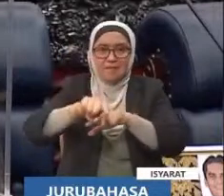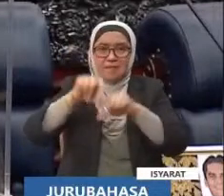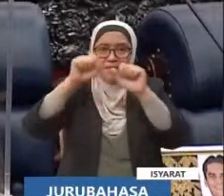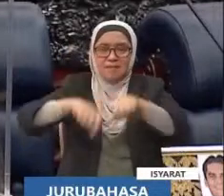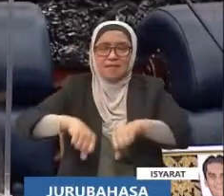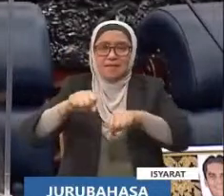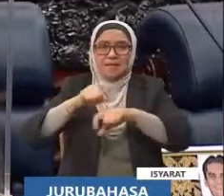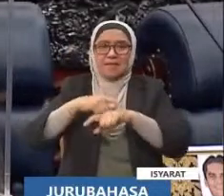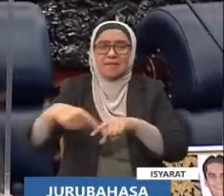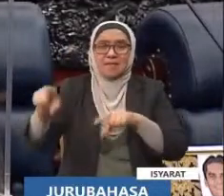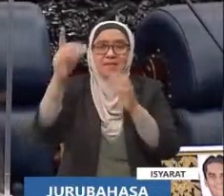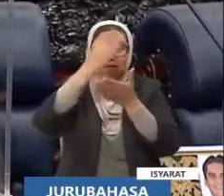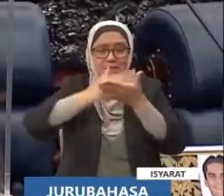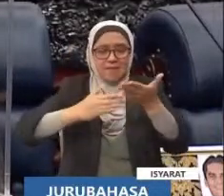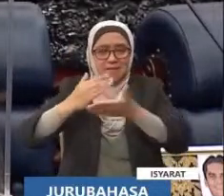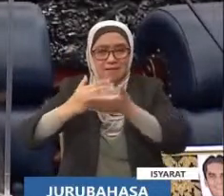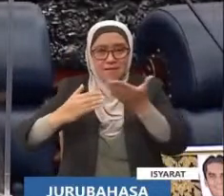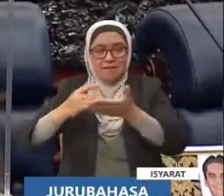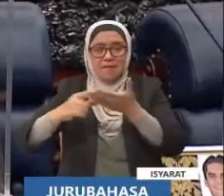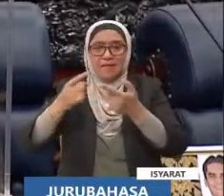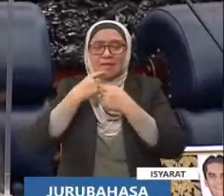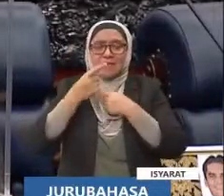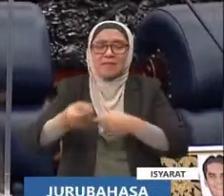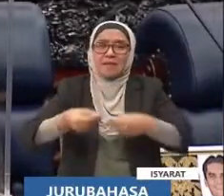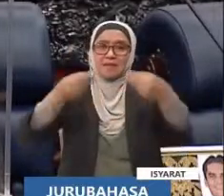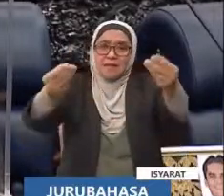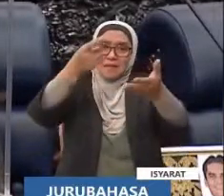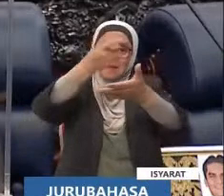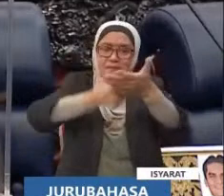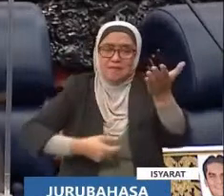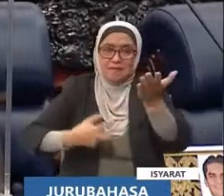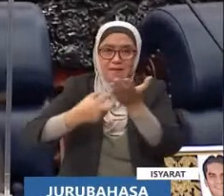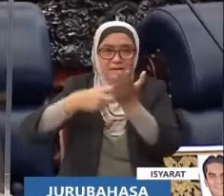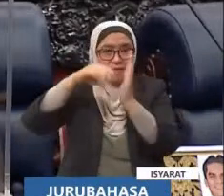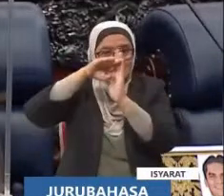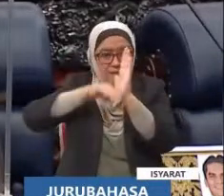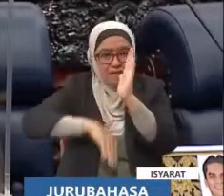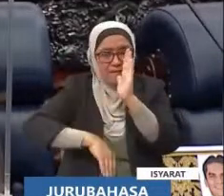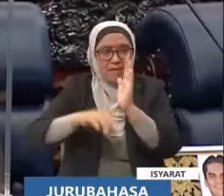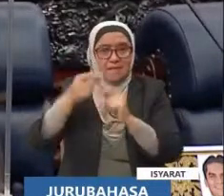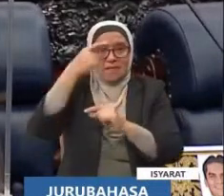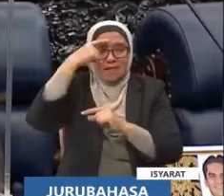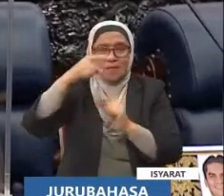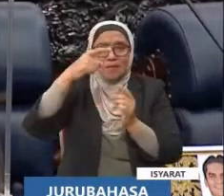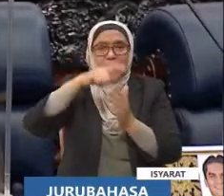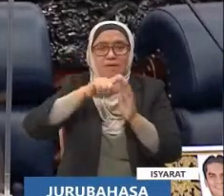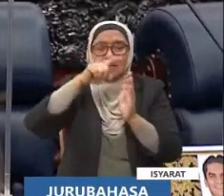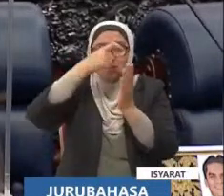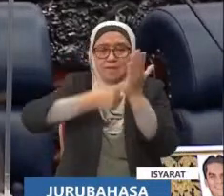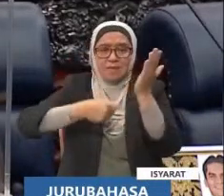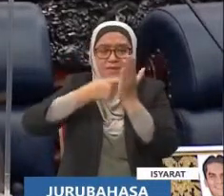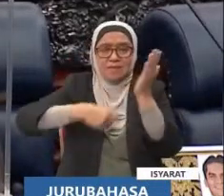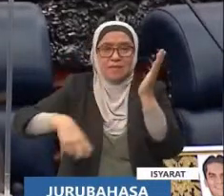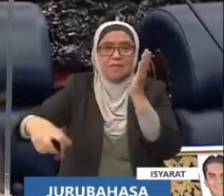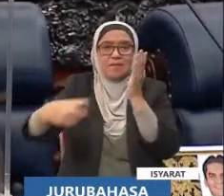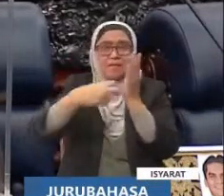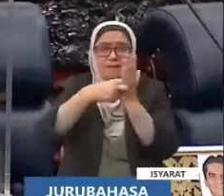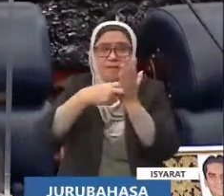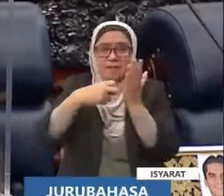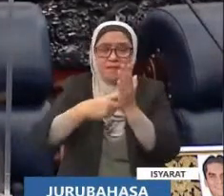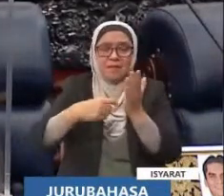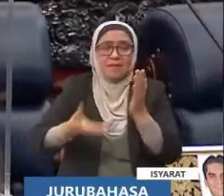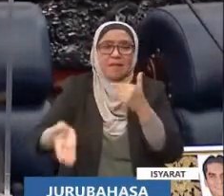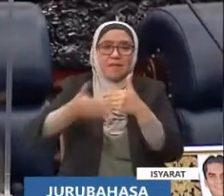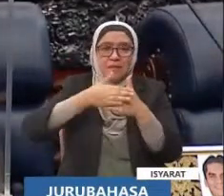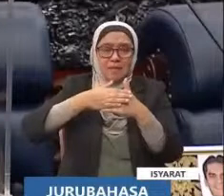kekerapan operasi terbang Anda menawarkan harga tiketnya lebih rendah ada tiket penerbangan bagi laluan kesabaran sawah dijangka akan kembali ke